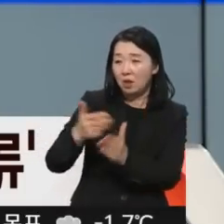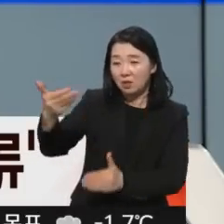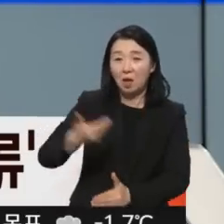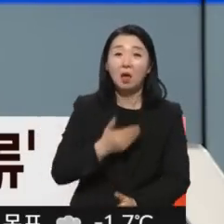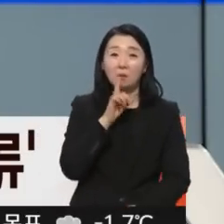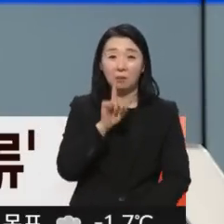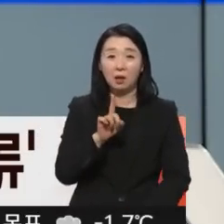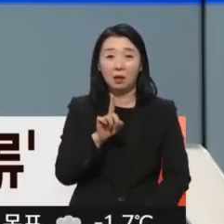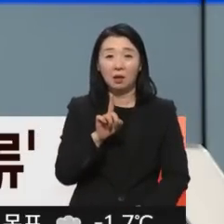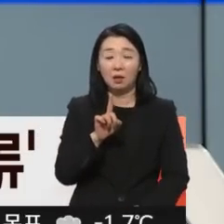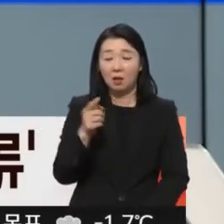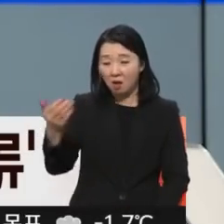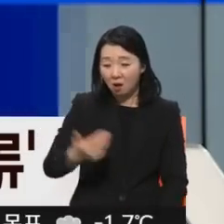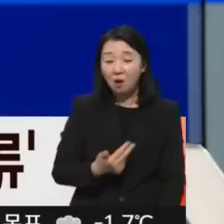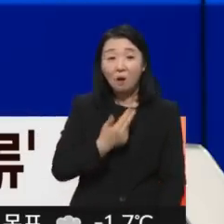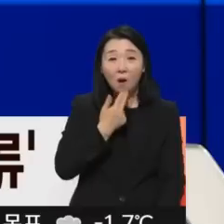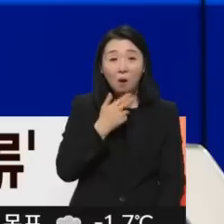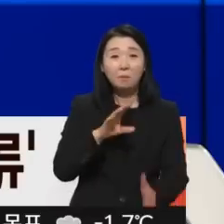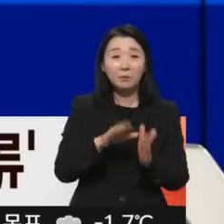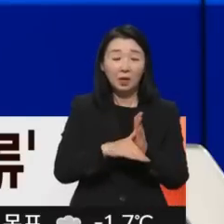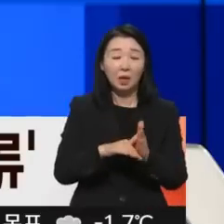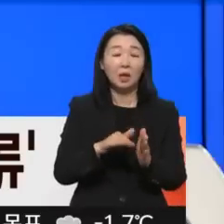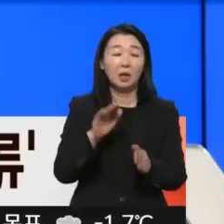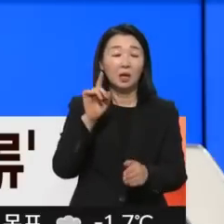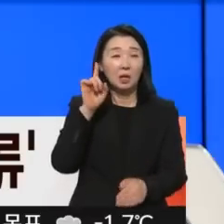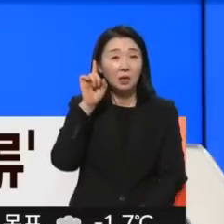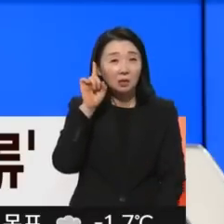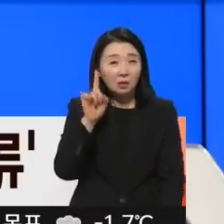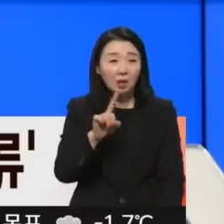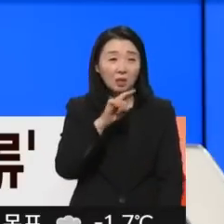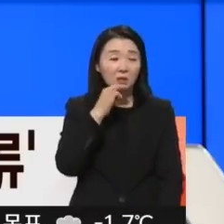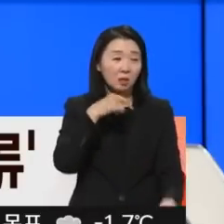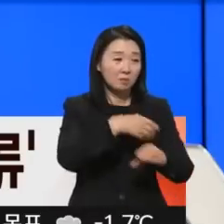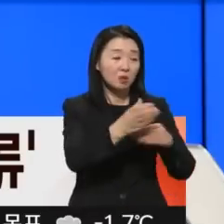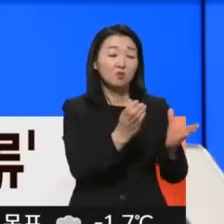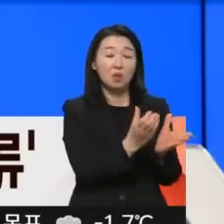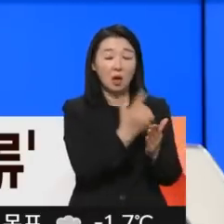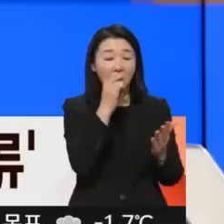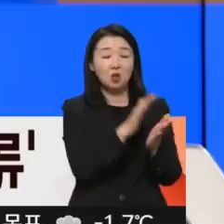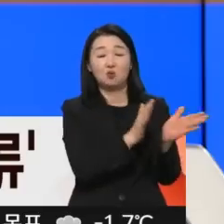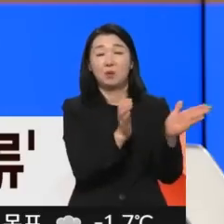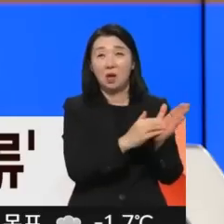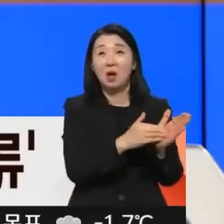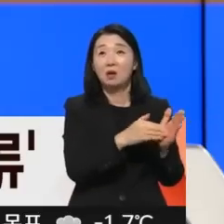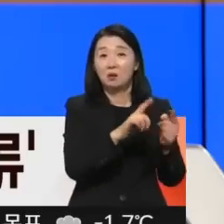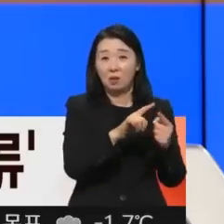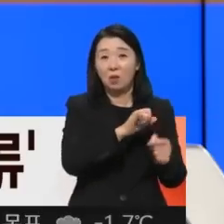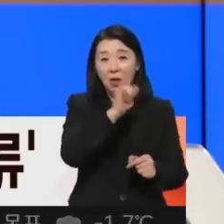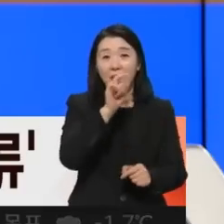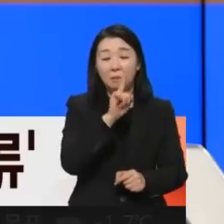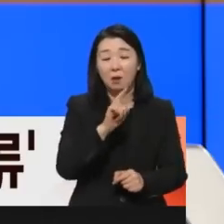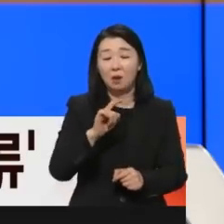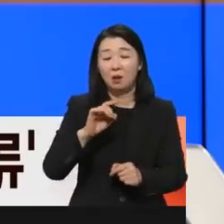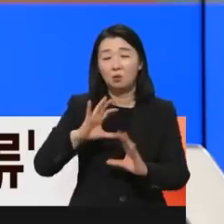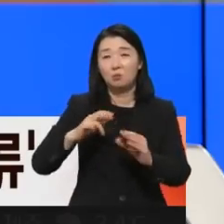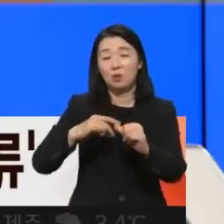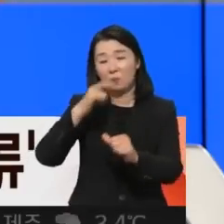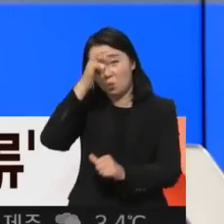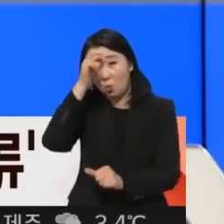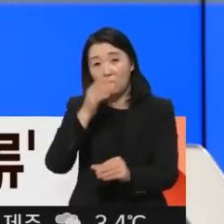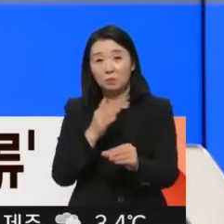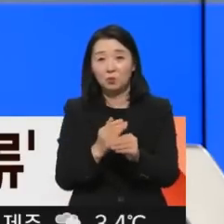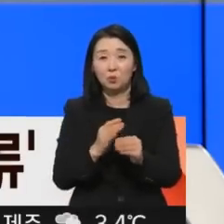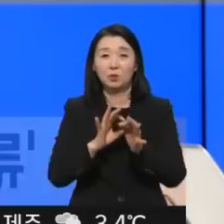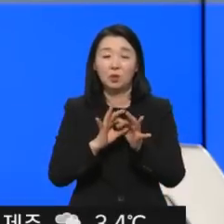제시하라고 했습니다. 그렇지 않을 경우에는 내일 독자적으로 준비한 예산안을 처리하겠다고 했는데요. 국민의힘 역시 물러서지 않고 있습니다.